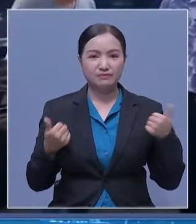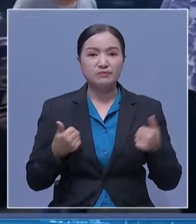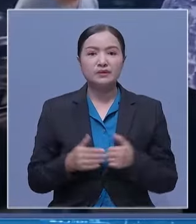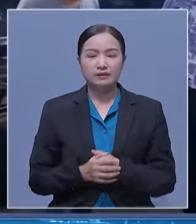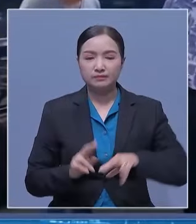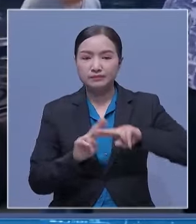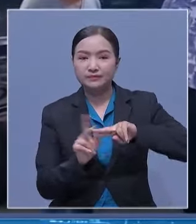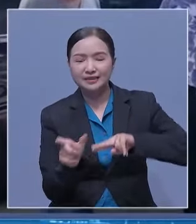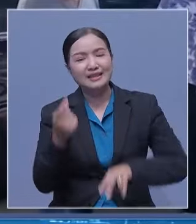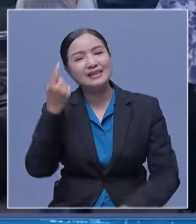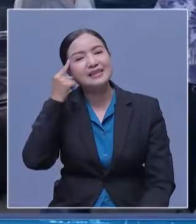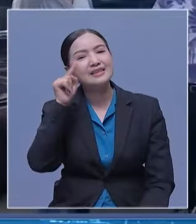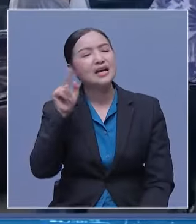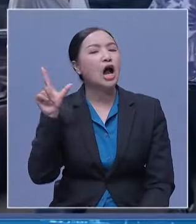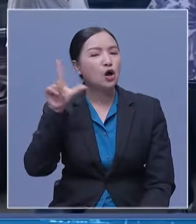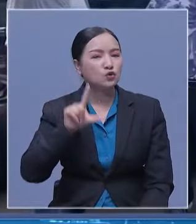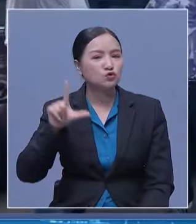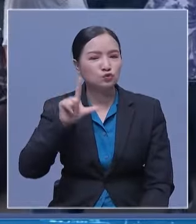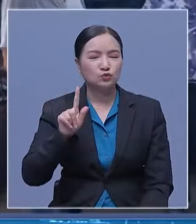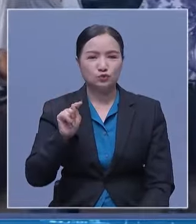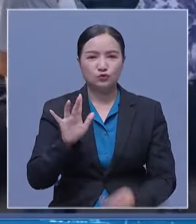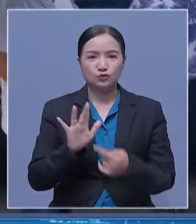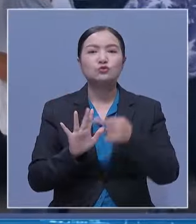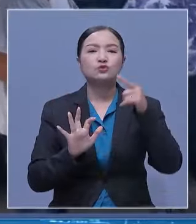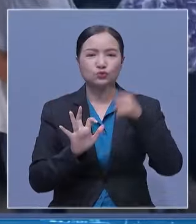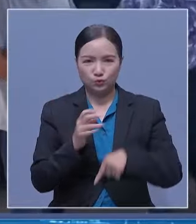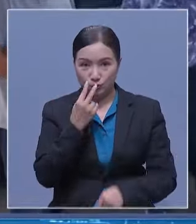ปชั่นบอกคิดถึงลุงตู่ไปดูคลิปนี้หน่อยค่ะ